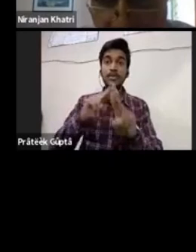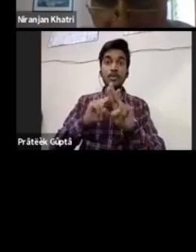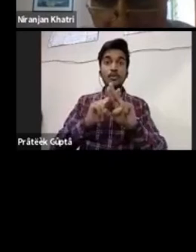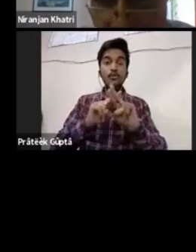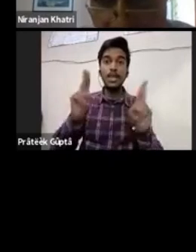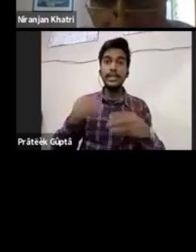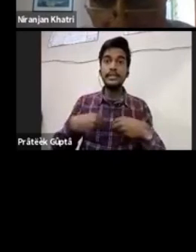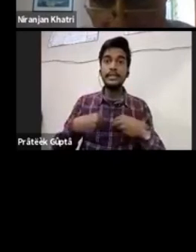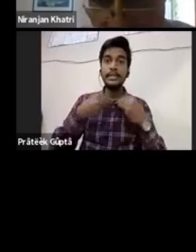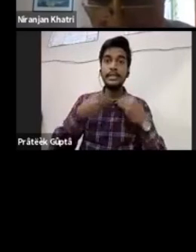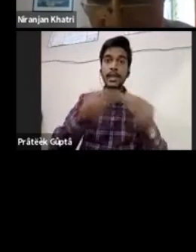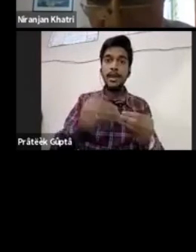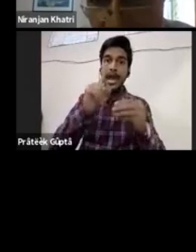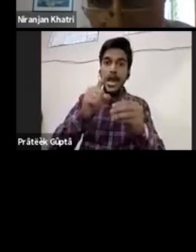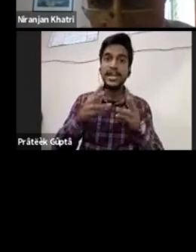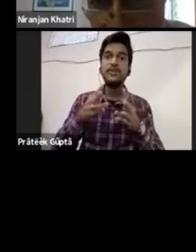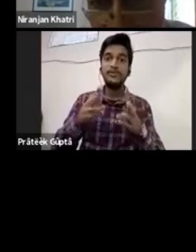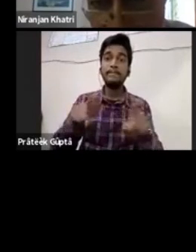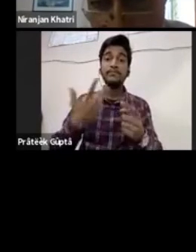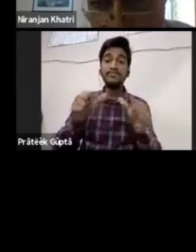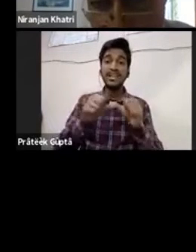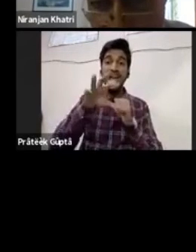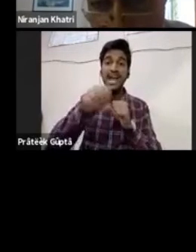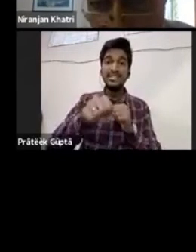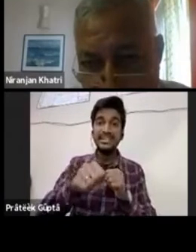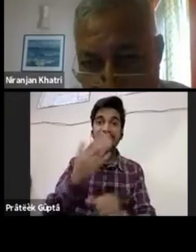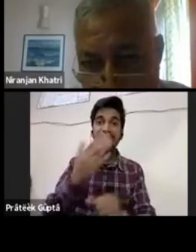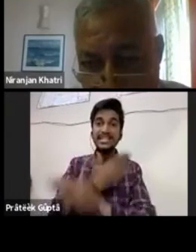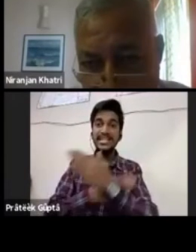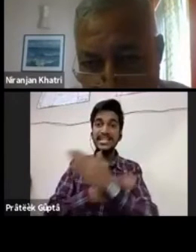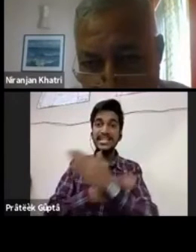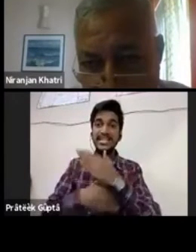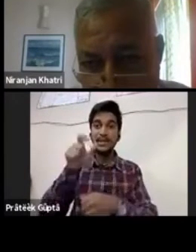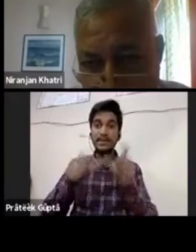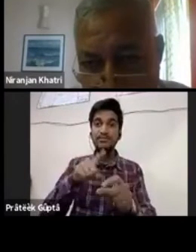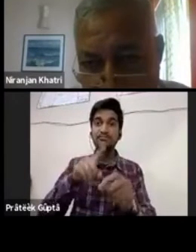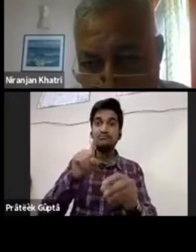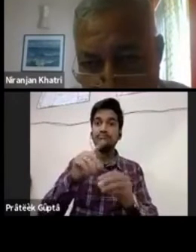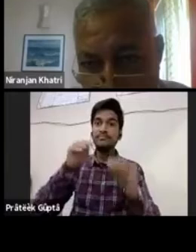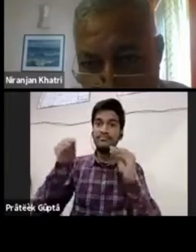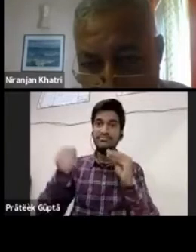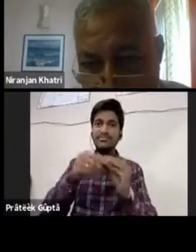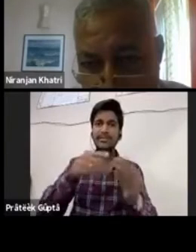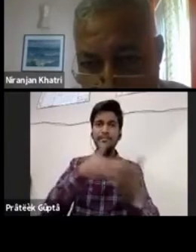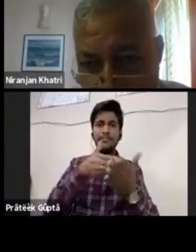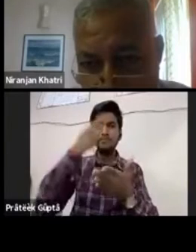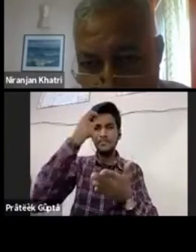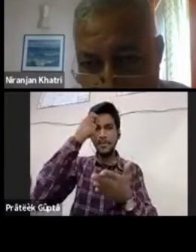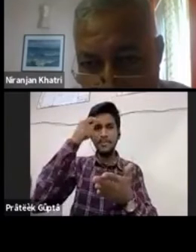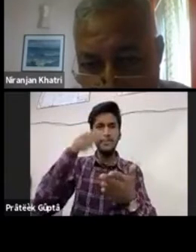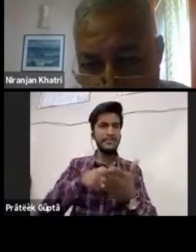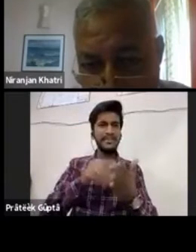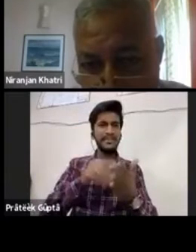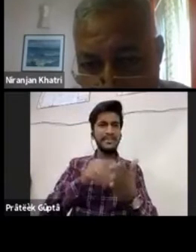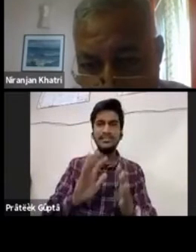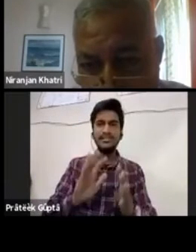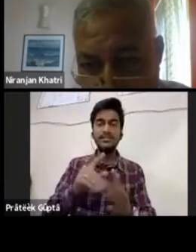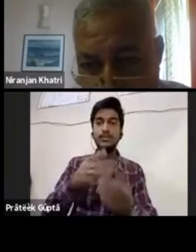so fully mobility disabled. There are also enough problems which are in the partial space. When I say